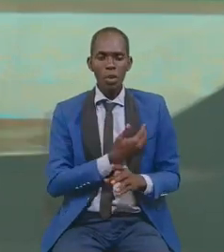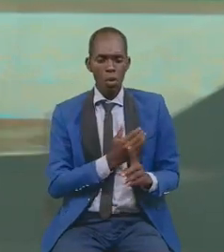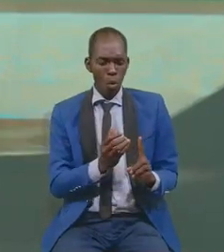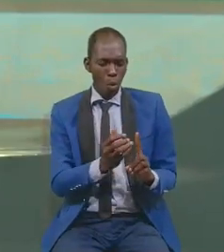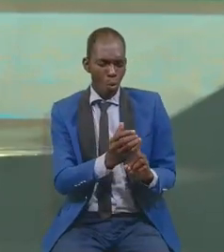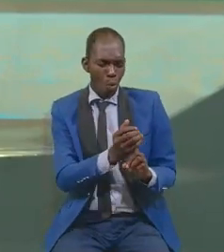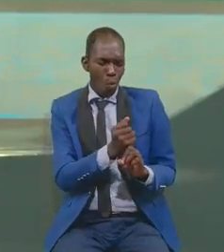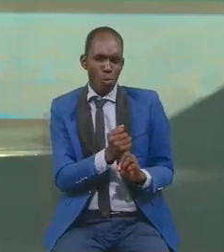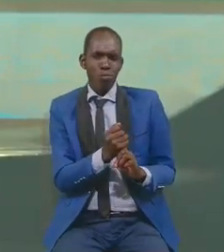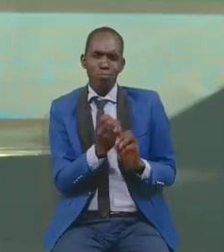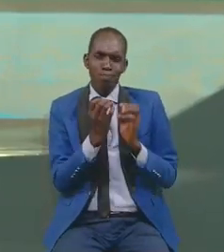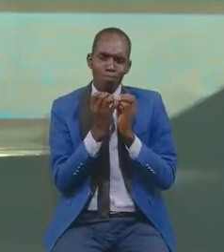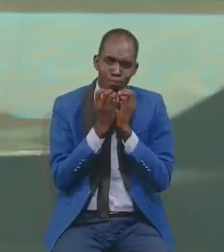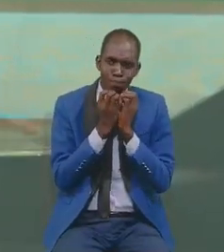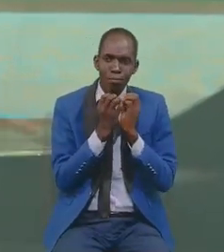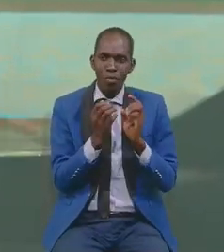conscience. Verset 23 dit,